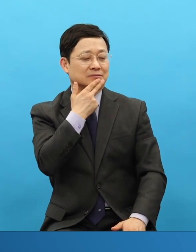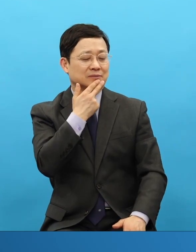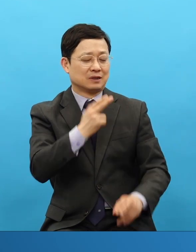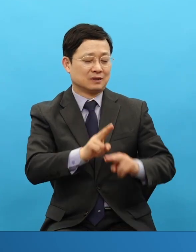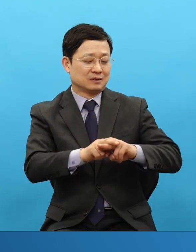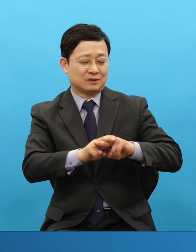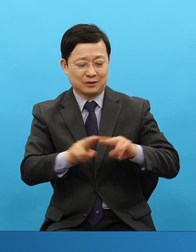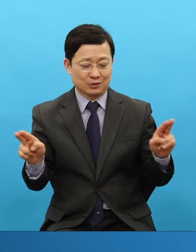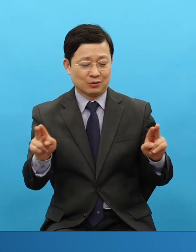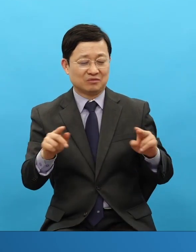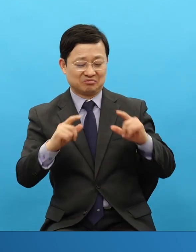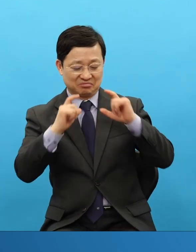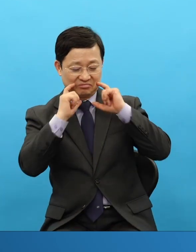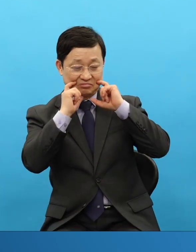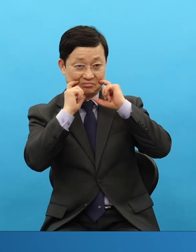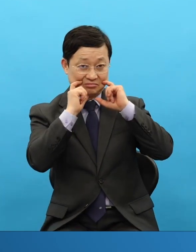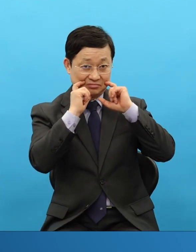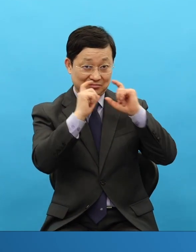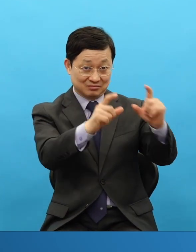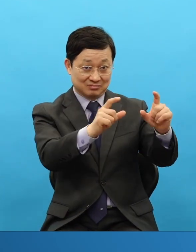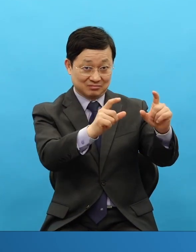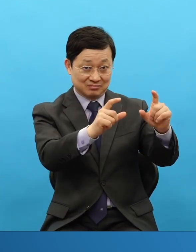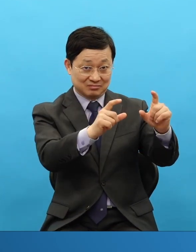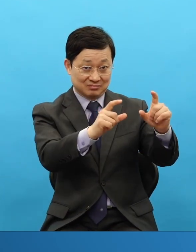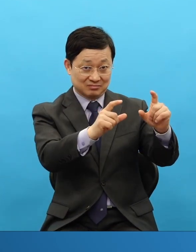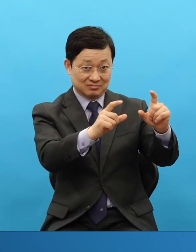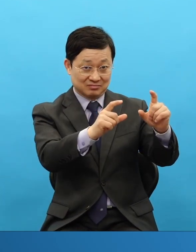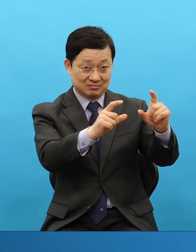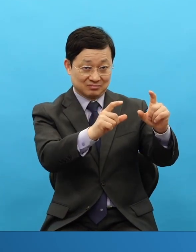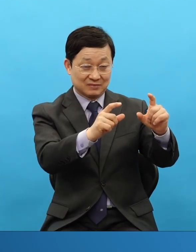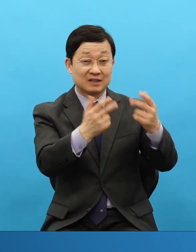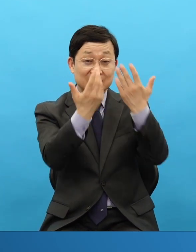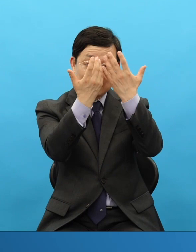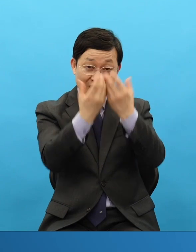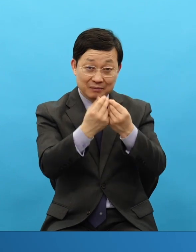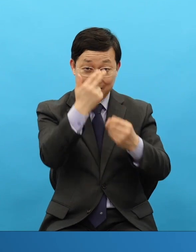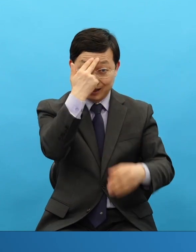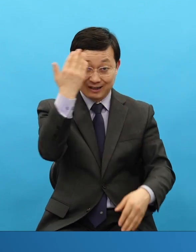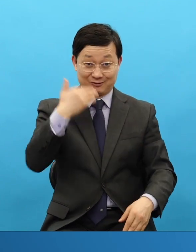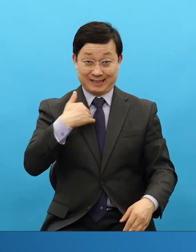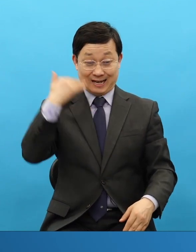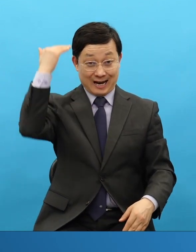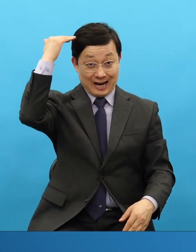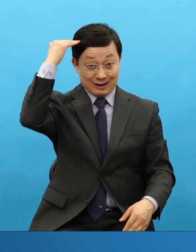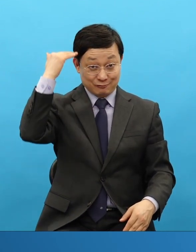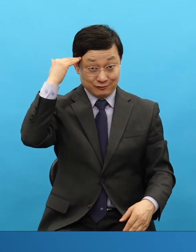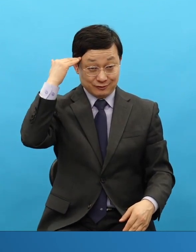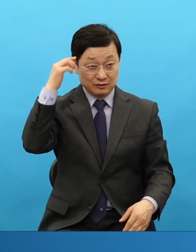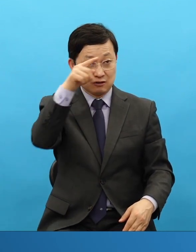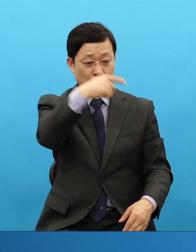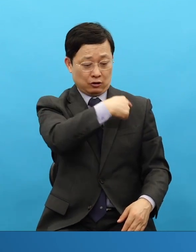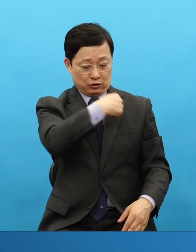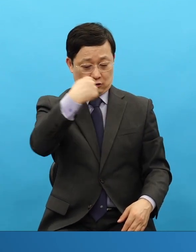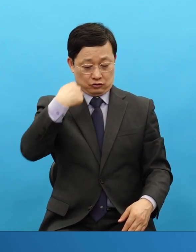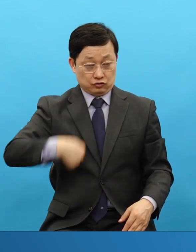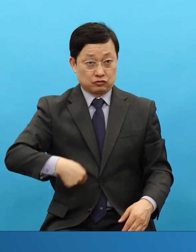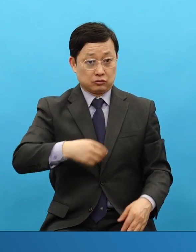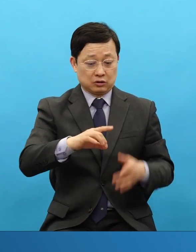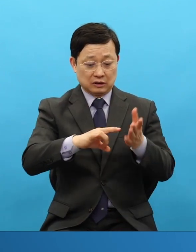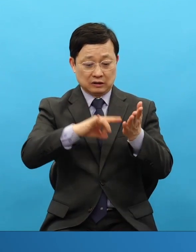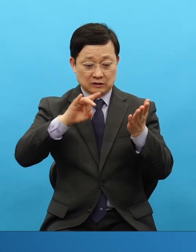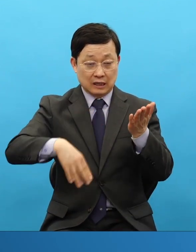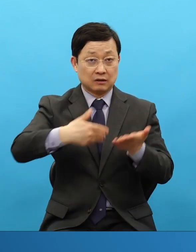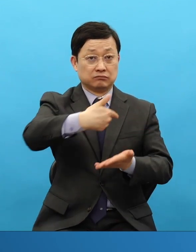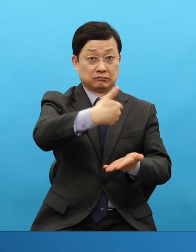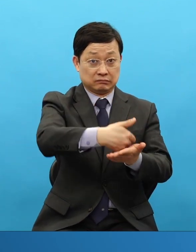all of you? 옛날에 중국이 쩔쩔맸잖아요. 더 이상 중국 우리 간섭하지 마라. And 하나님 같은 말이에요. it's like Korean before